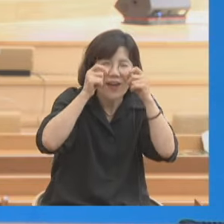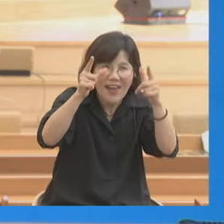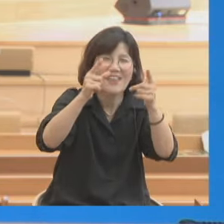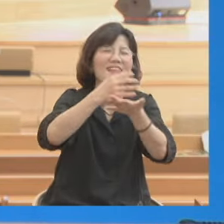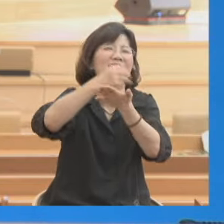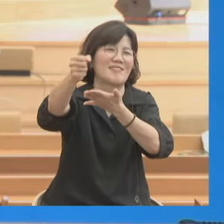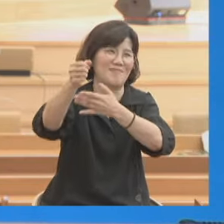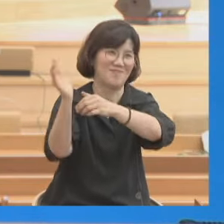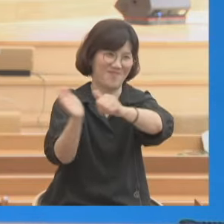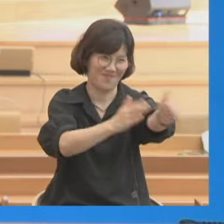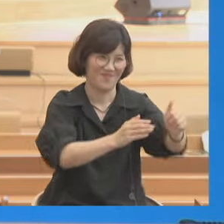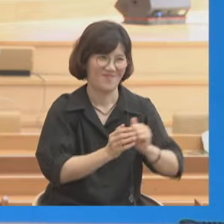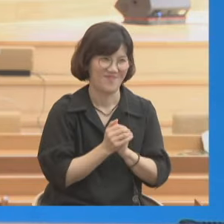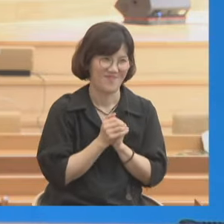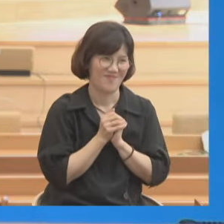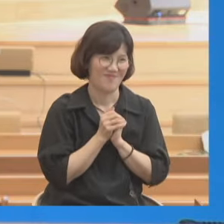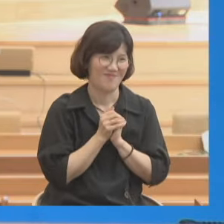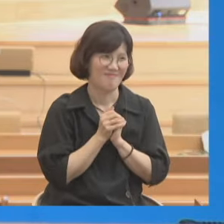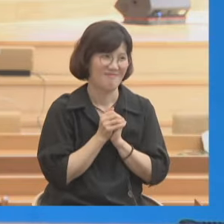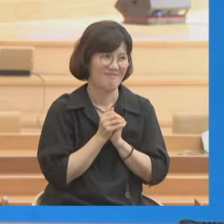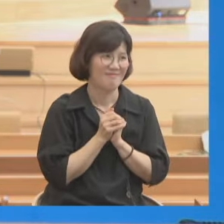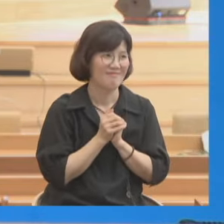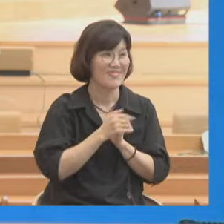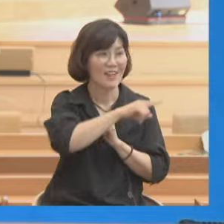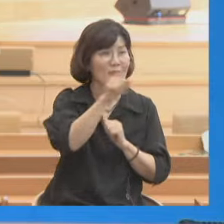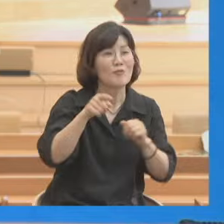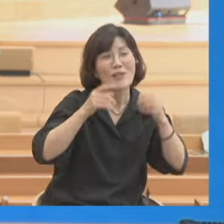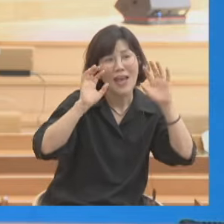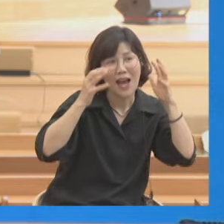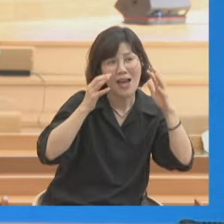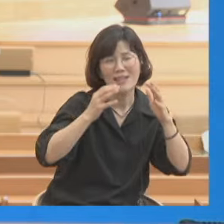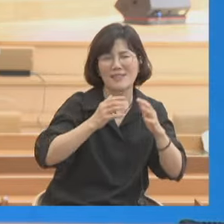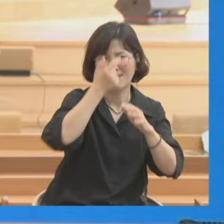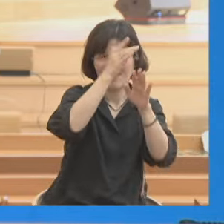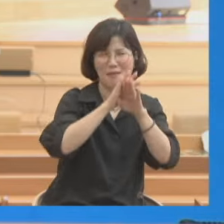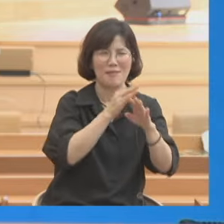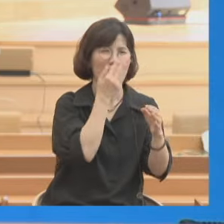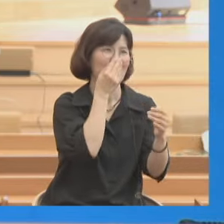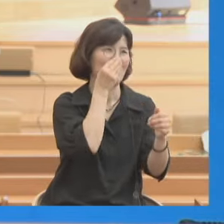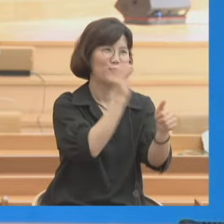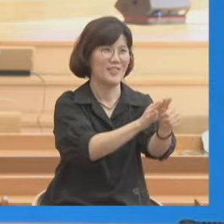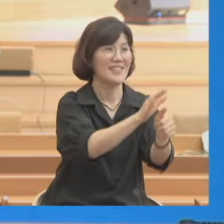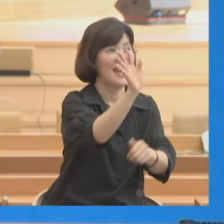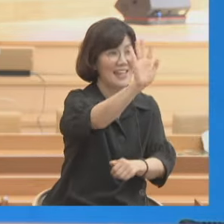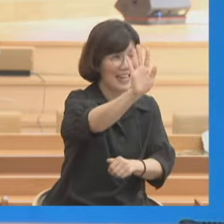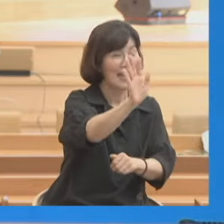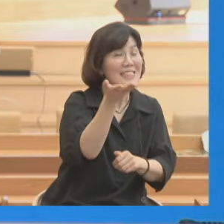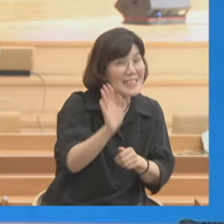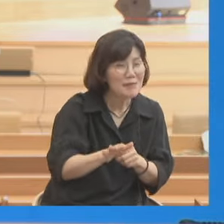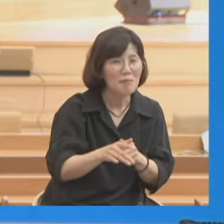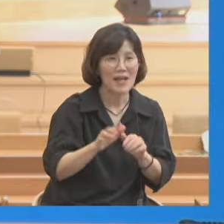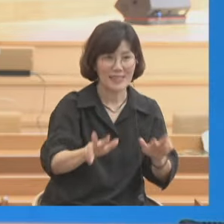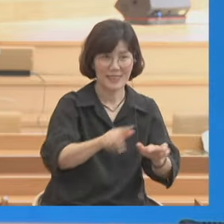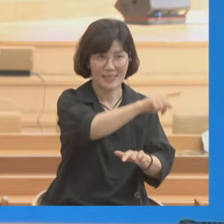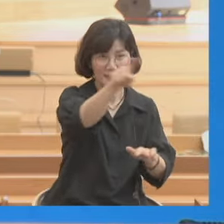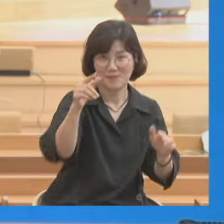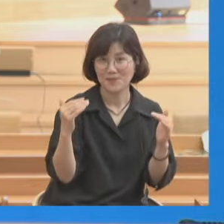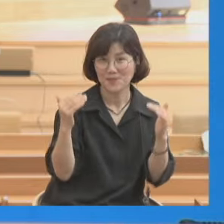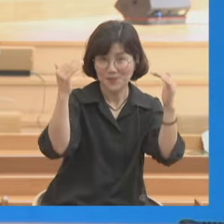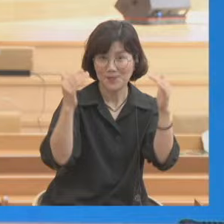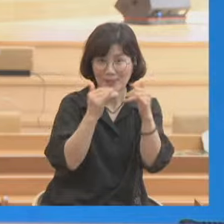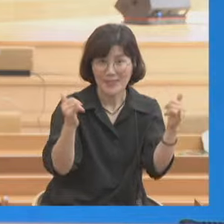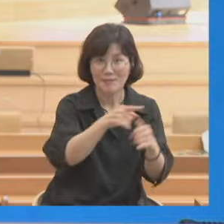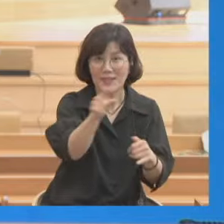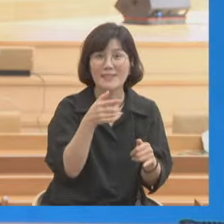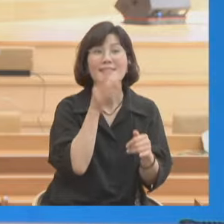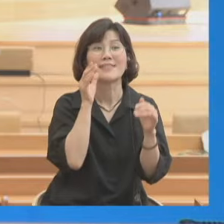것입니다. 여러분, 제가 우리 아이들의 예배를 제가 무시하지 않습니다. 그러나 여러분, 이 자리에 장년들, 중년들이